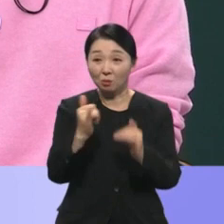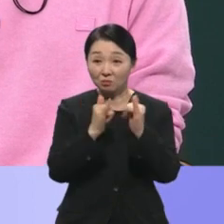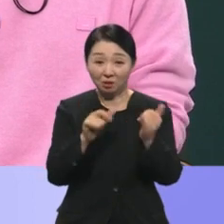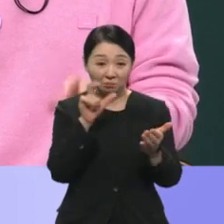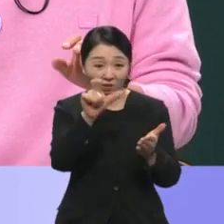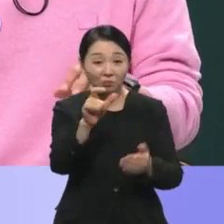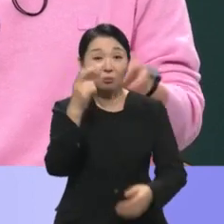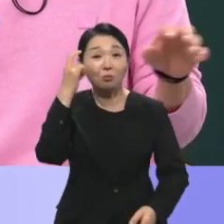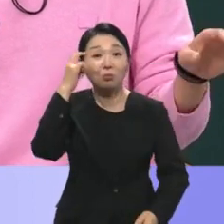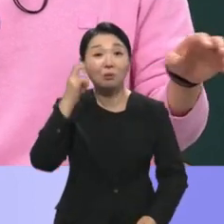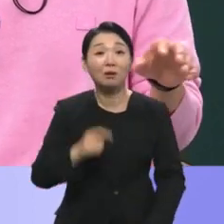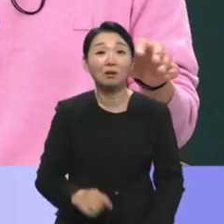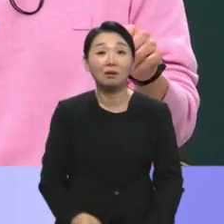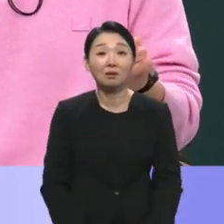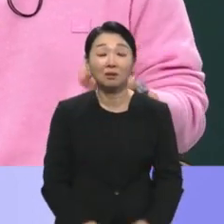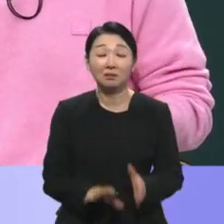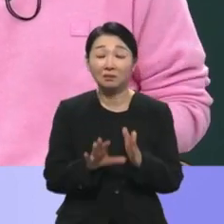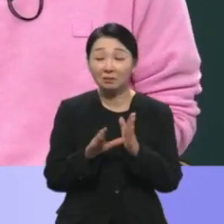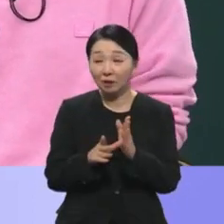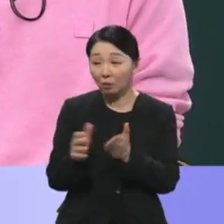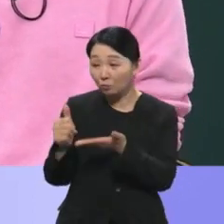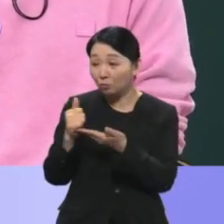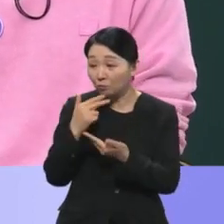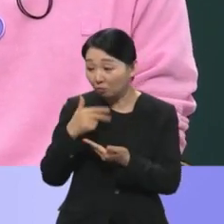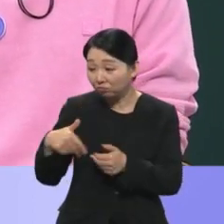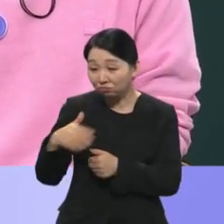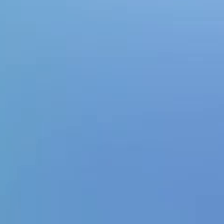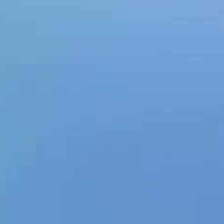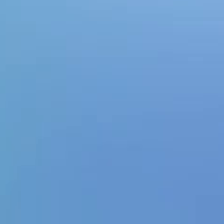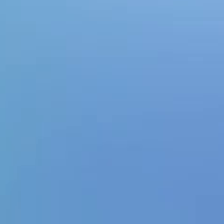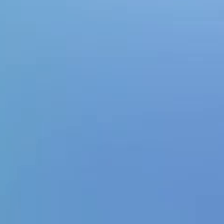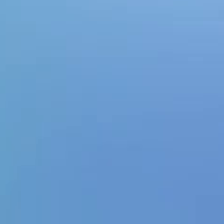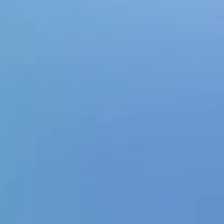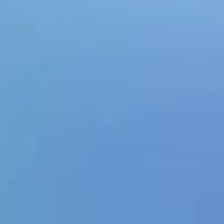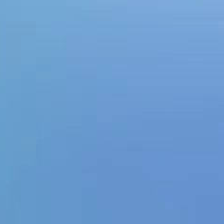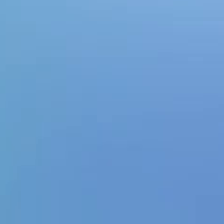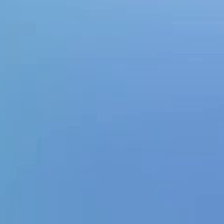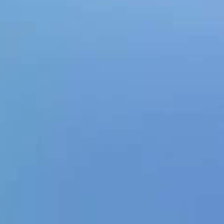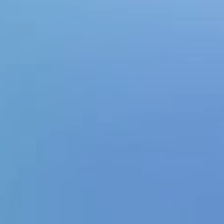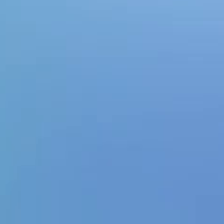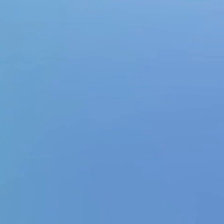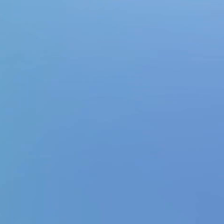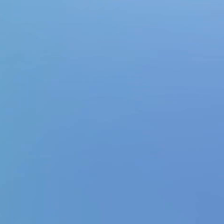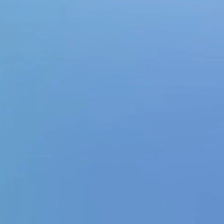이런 얘기를 쓴다는 거 그 당시 주변에 손님도 없었다고 하니까 더더욱 그렇죠